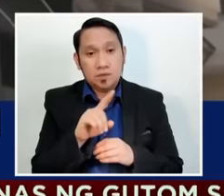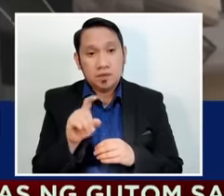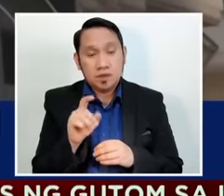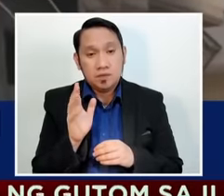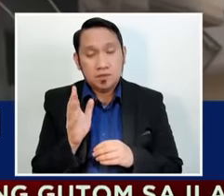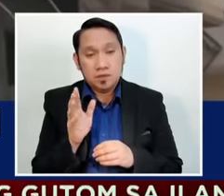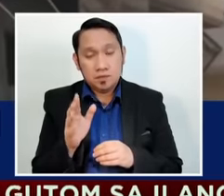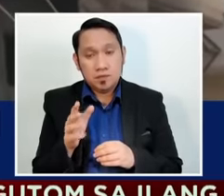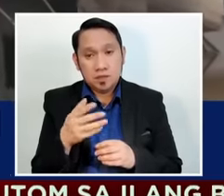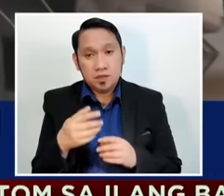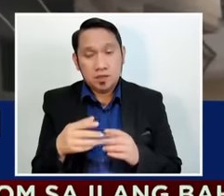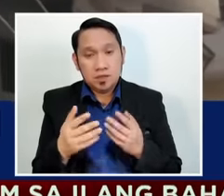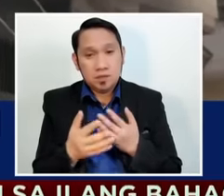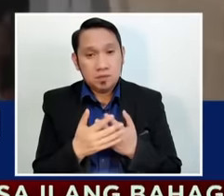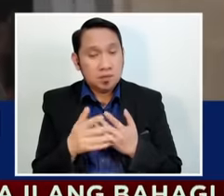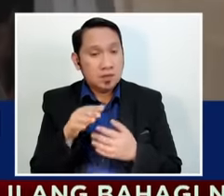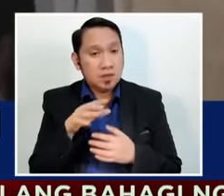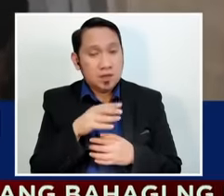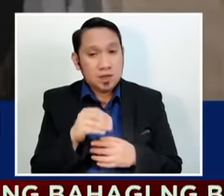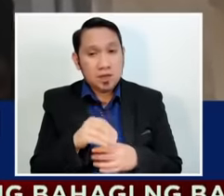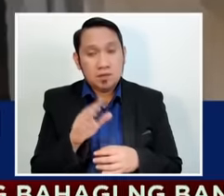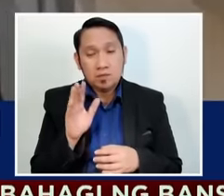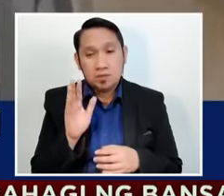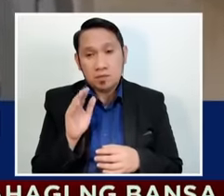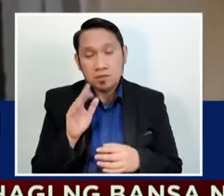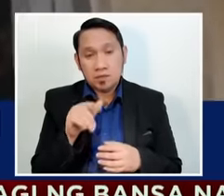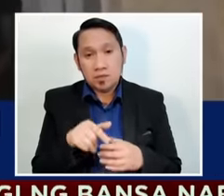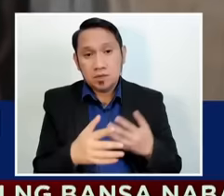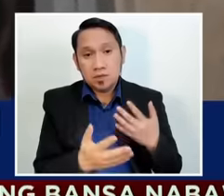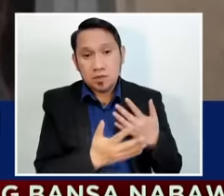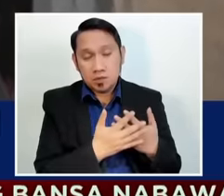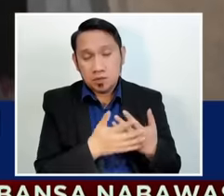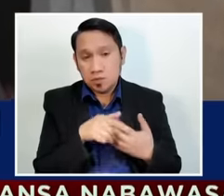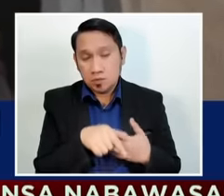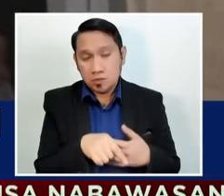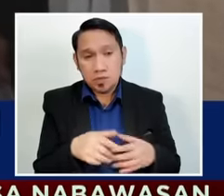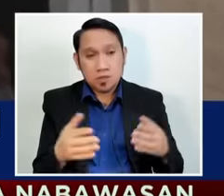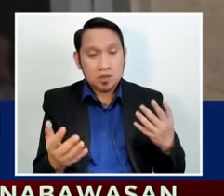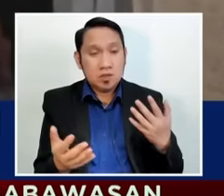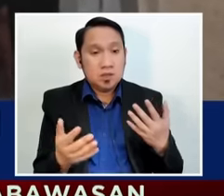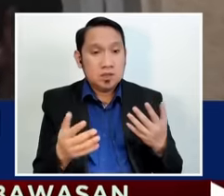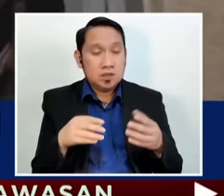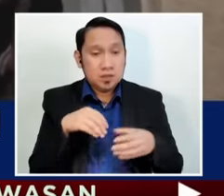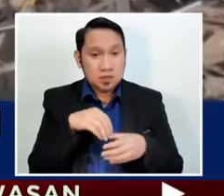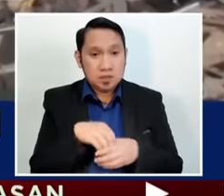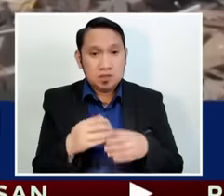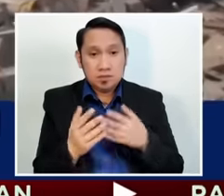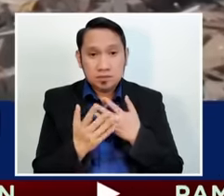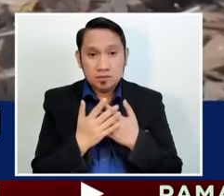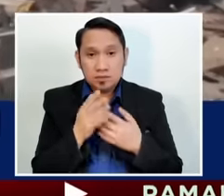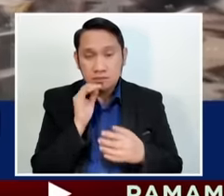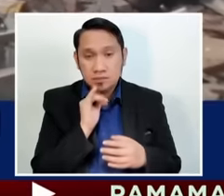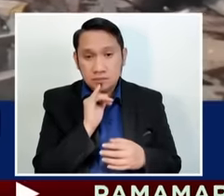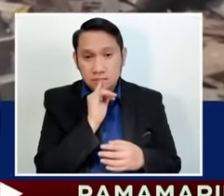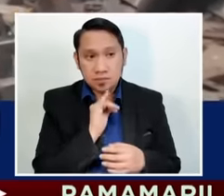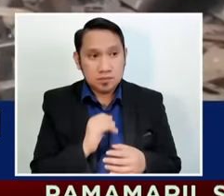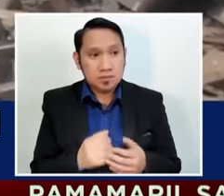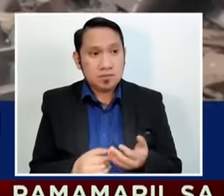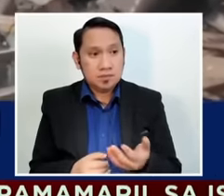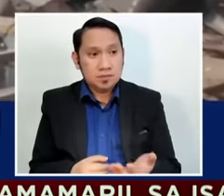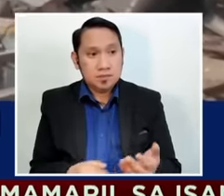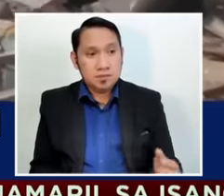Mahigit 5,000 Palestino kasi ang nakadetine sa mga kulungan ng Israel. Zen